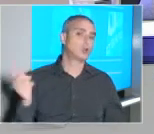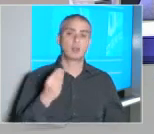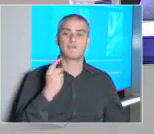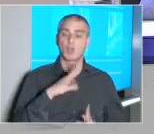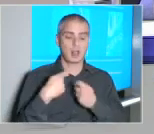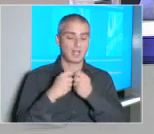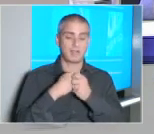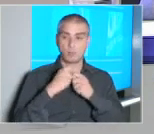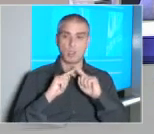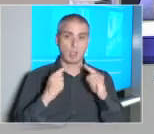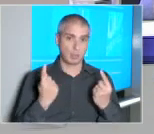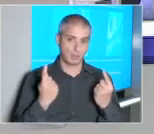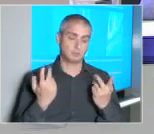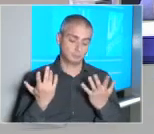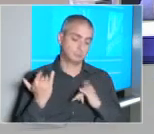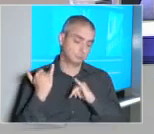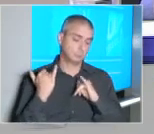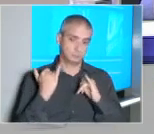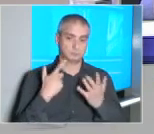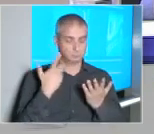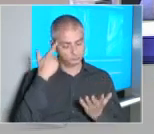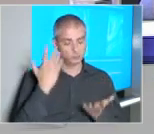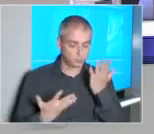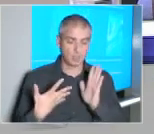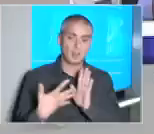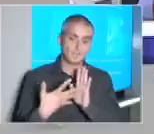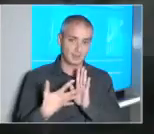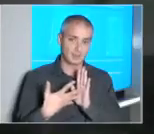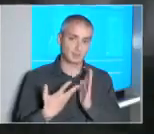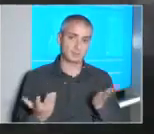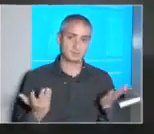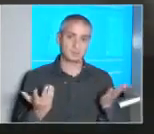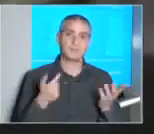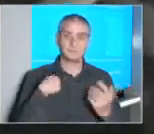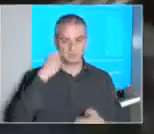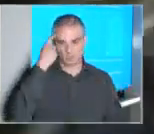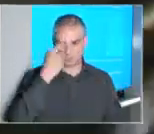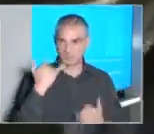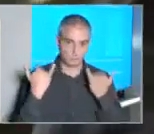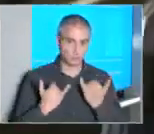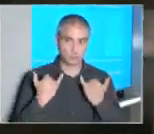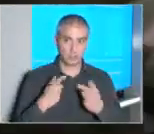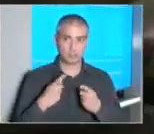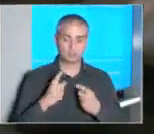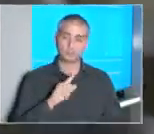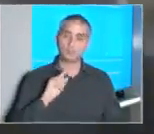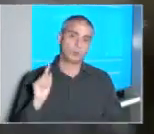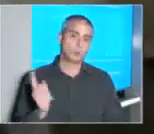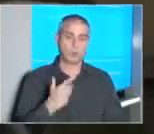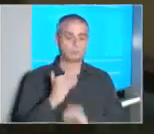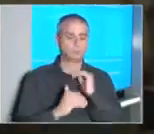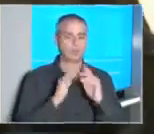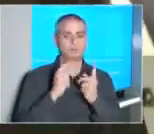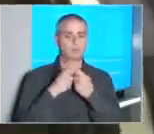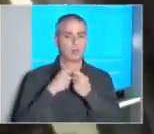כל חיבור כזה או אחר, יבוא, ישקל, ייבדק, ייבחן. אנחנו יודעים שכרגע כולם בשלבים